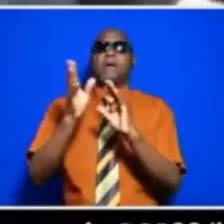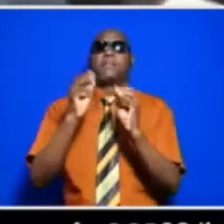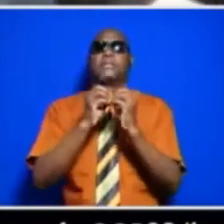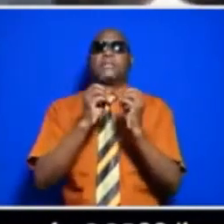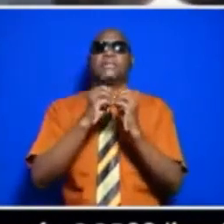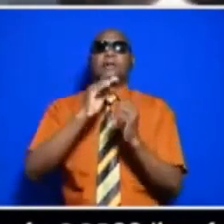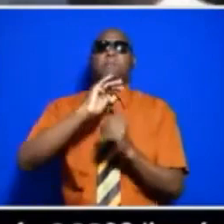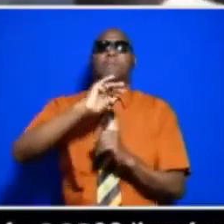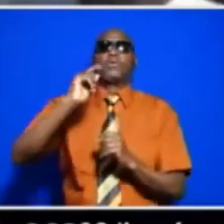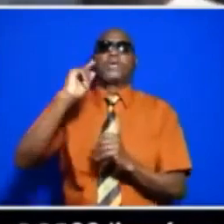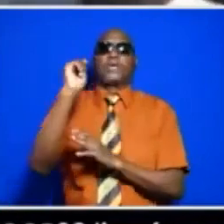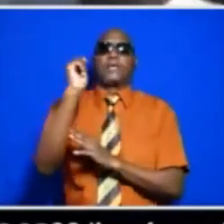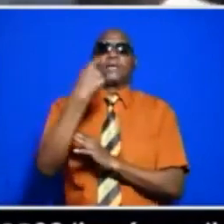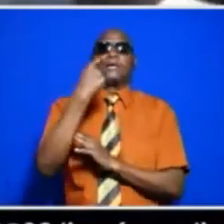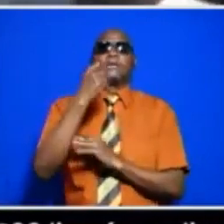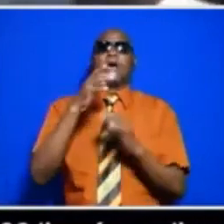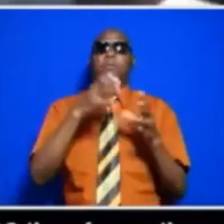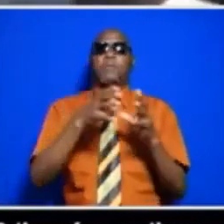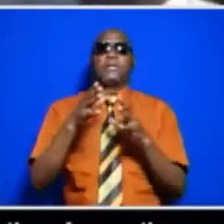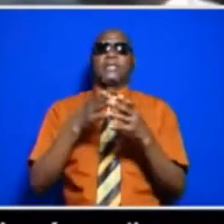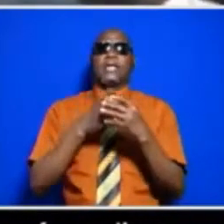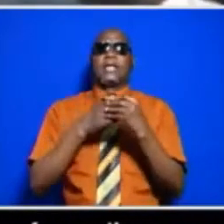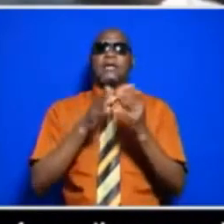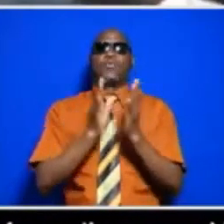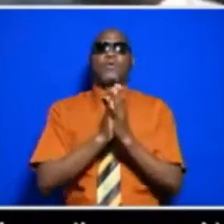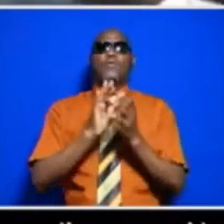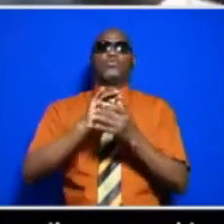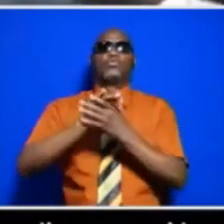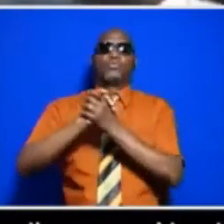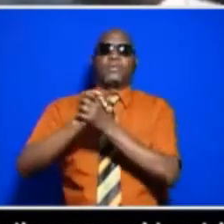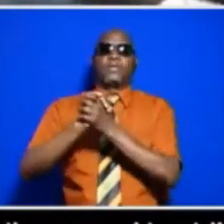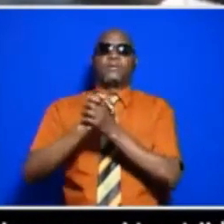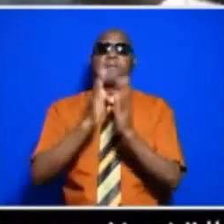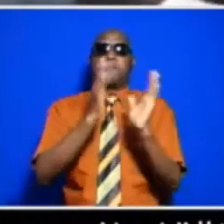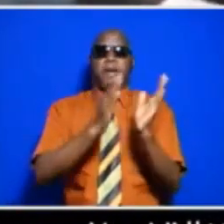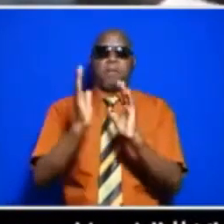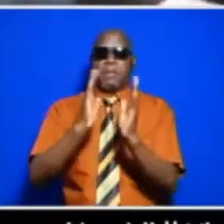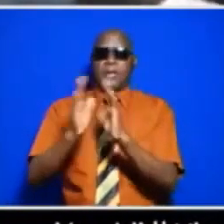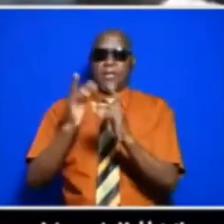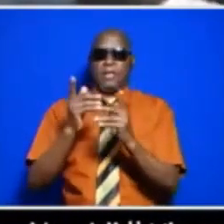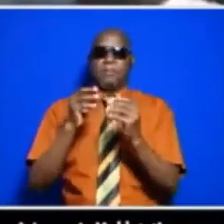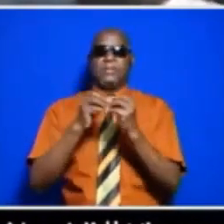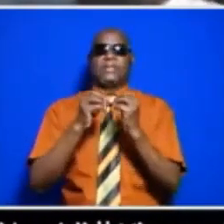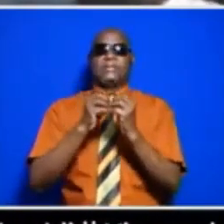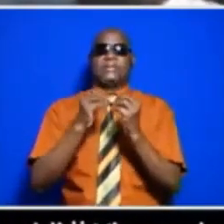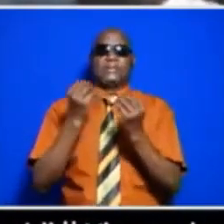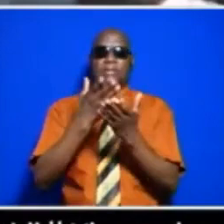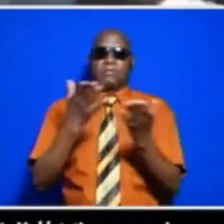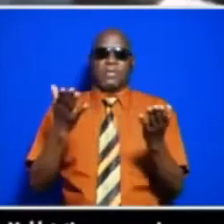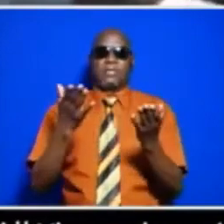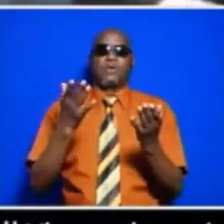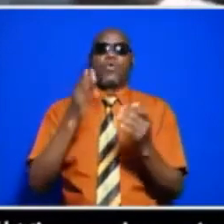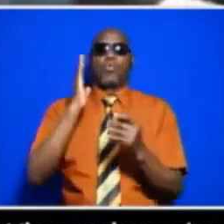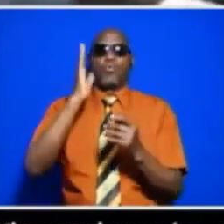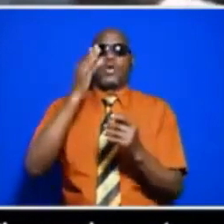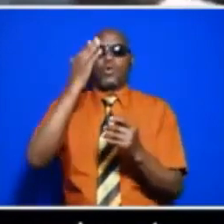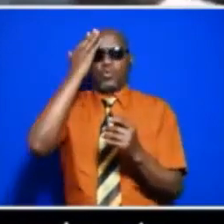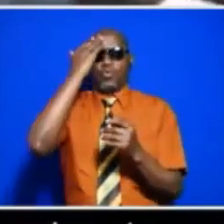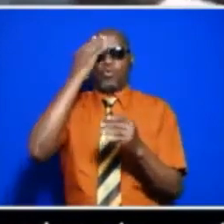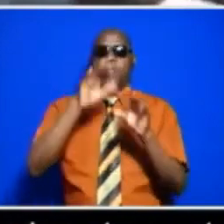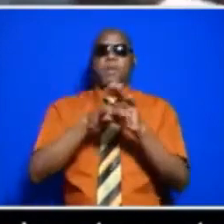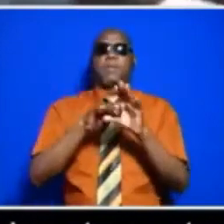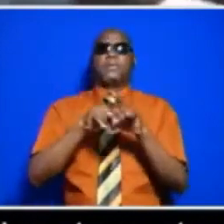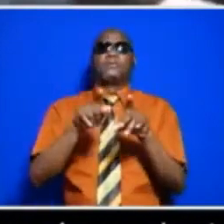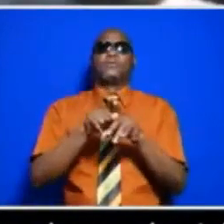Kenya, awapate leaders with the Jubilee akitaka kupaga mpango mkutano aina fulani kama ule, we will know as members of